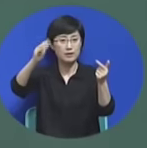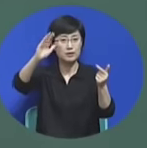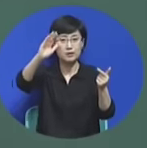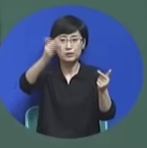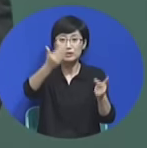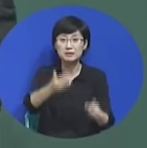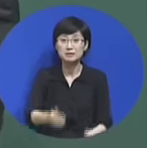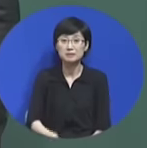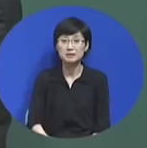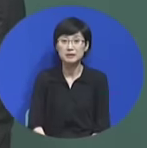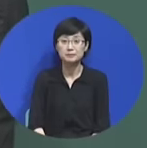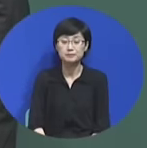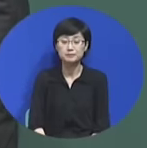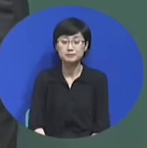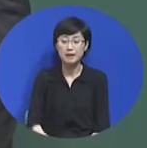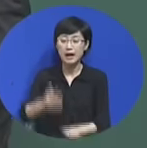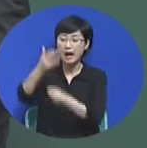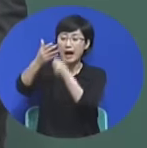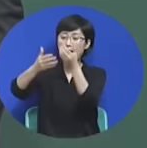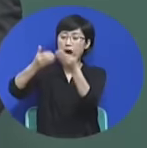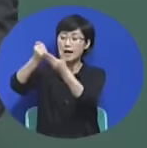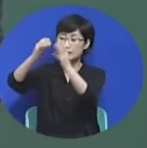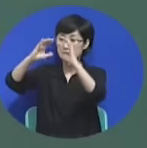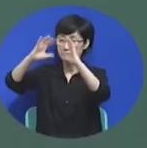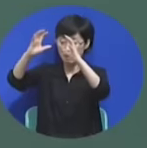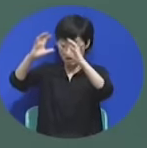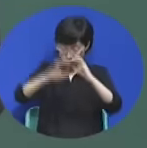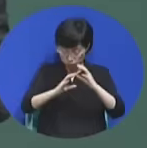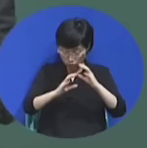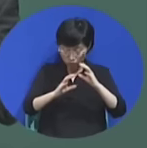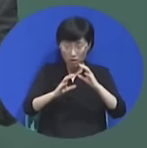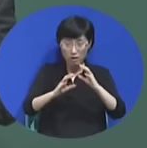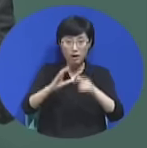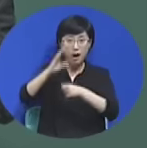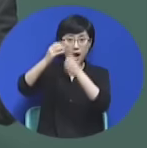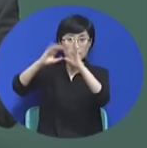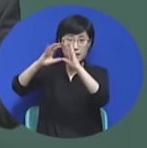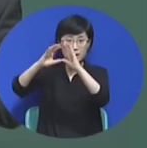여러분? 是不是对呢？ 하나님의 나라가 나한테 확 임하면 말입니다.